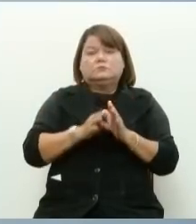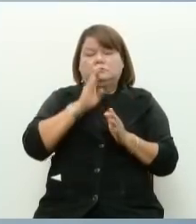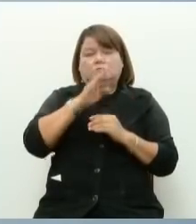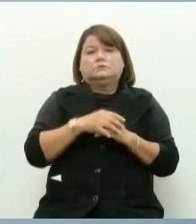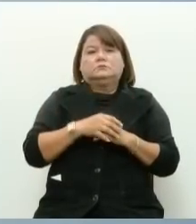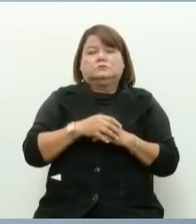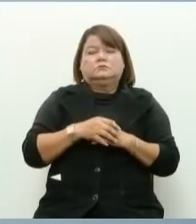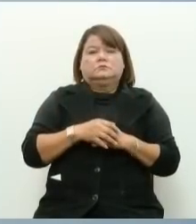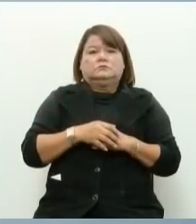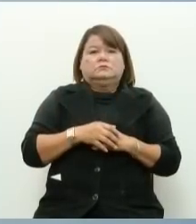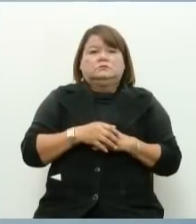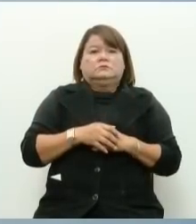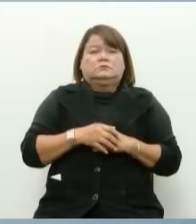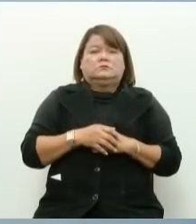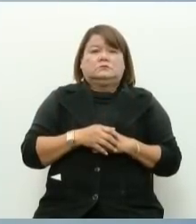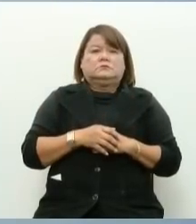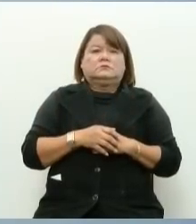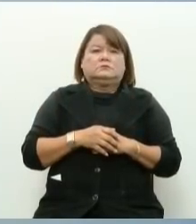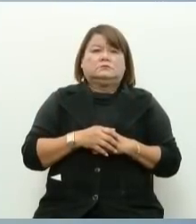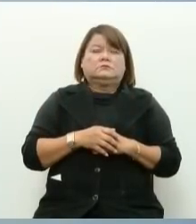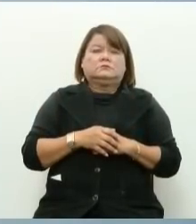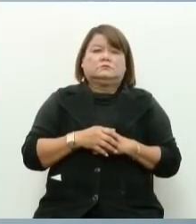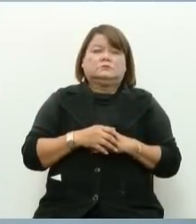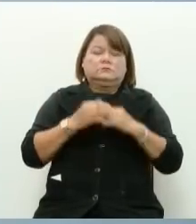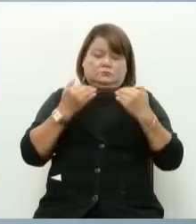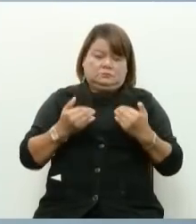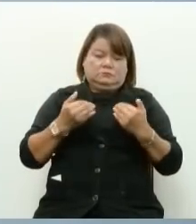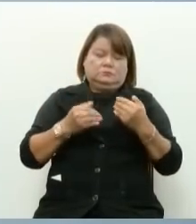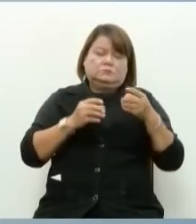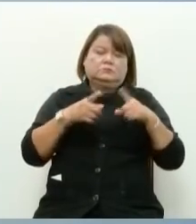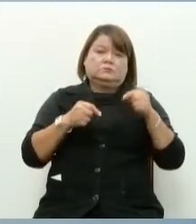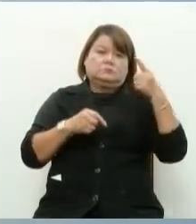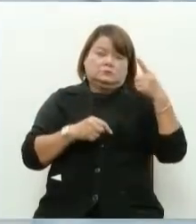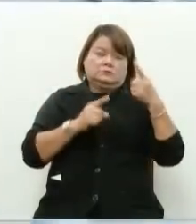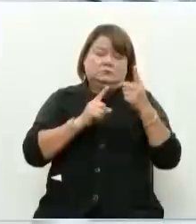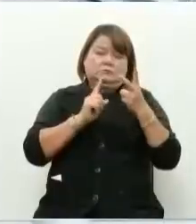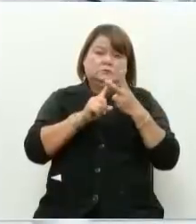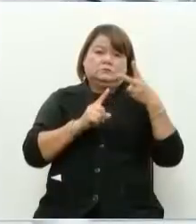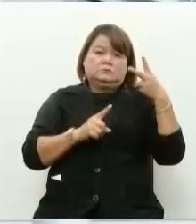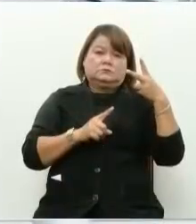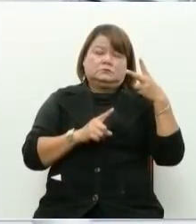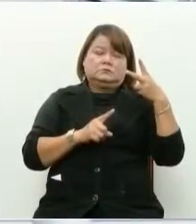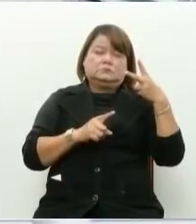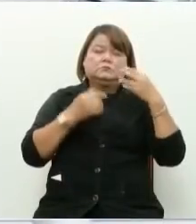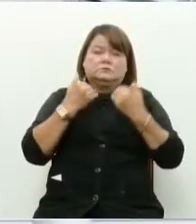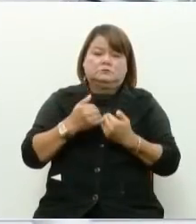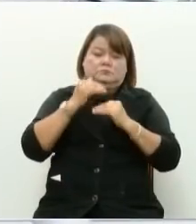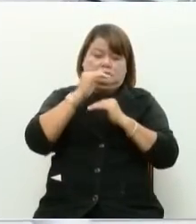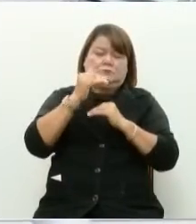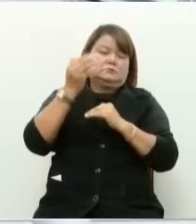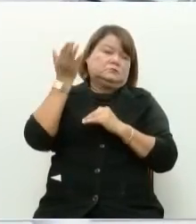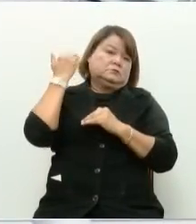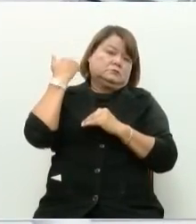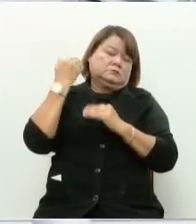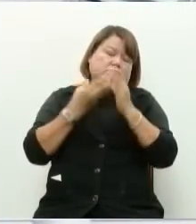กับท่านทั้งหลายนะครับนี่เรื่องที่1เรื่องที่2ก็คือในห้วงนี้นะครับสัปดาห์ที่ผ่านมาเนี่ย